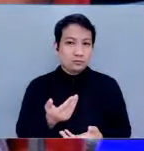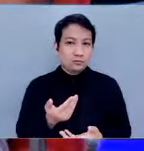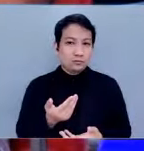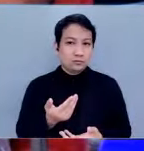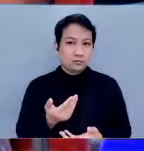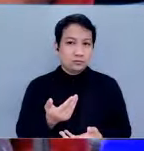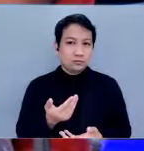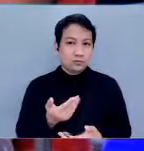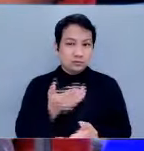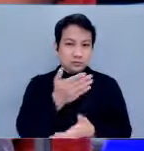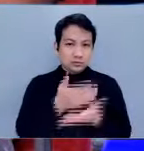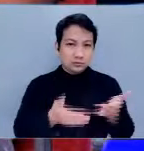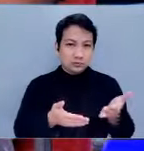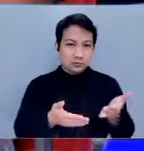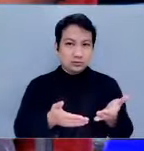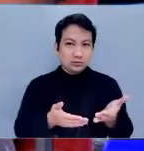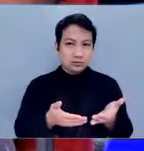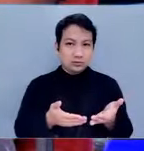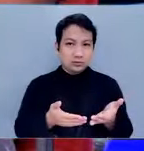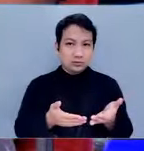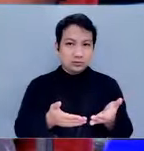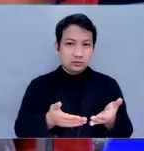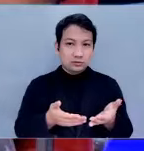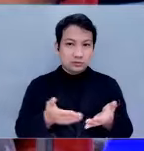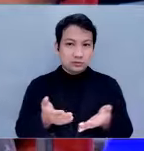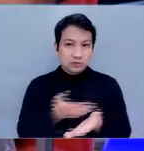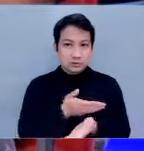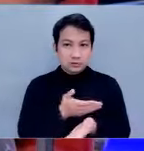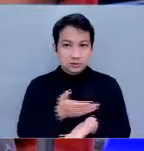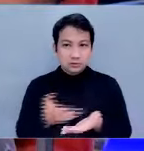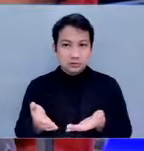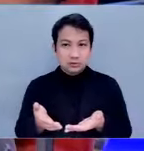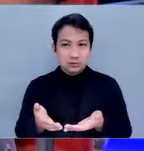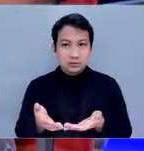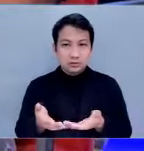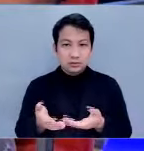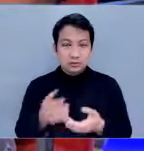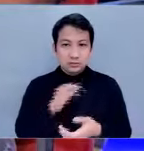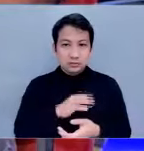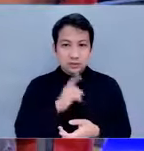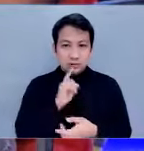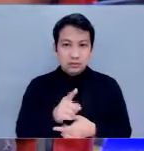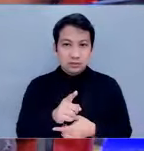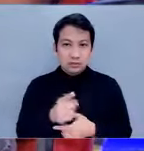mahati ka na sa komisyon, di ba? Hindi, kasi pinagkakitaan nila yung ngayon.